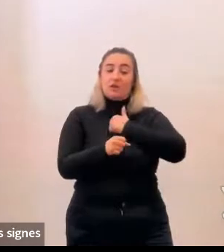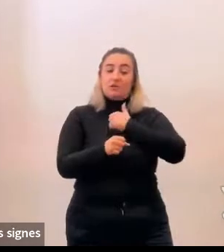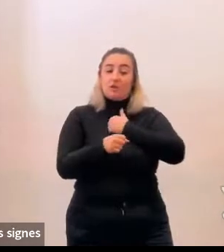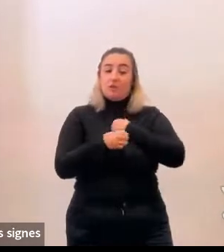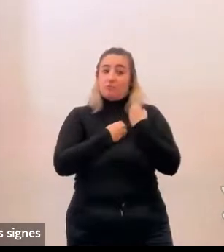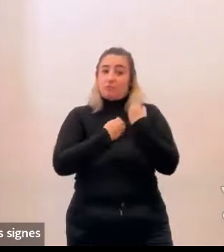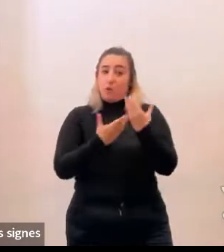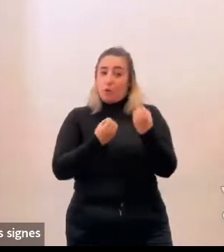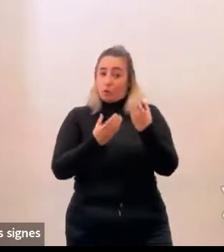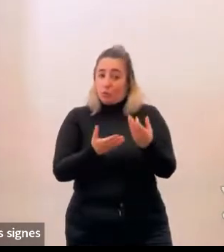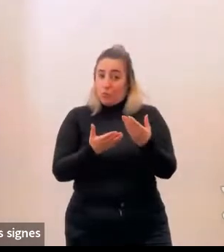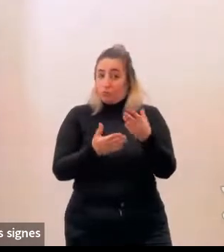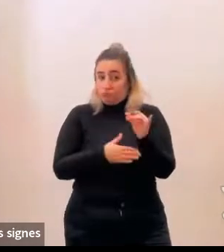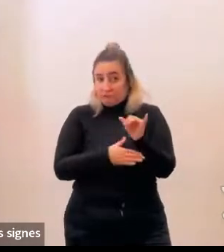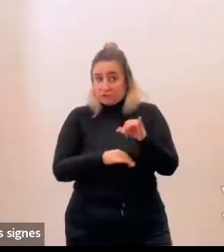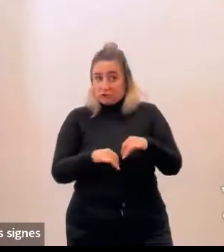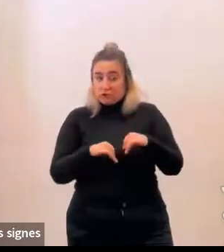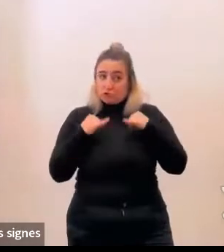enfants et aux jeunes.